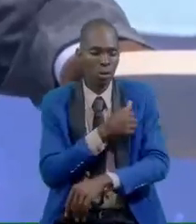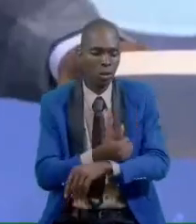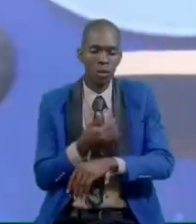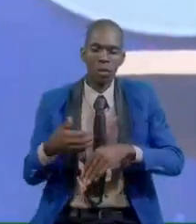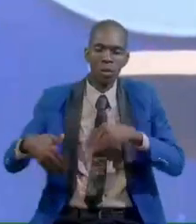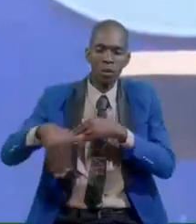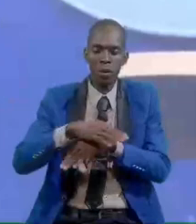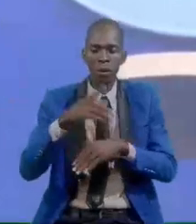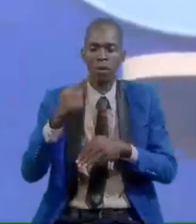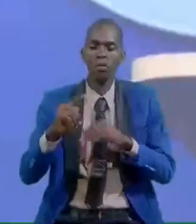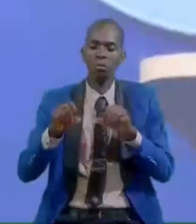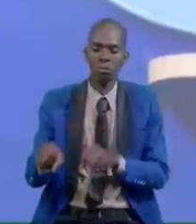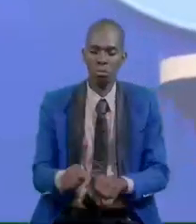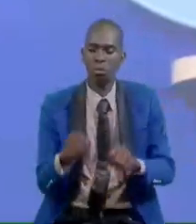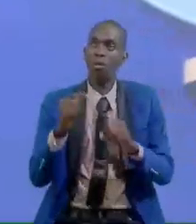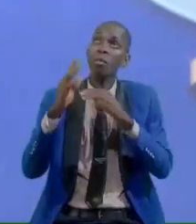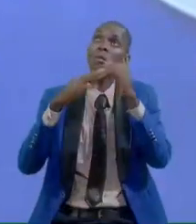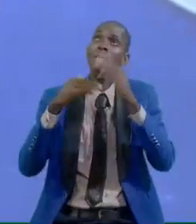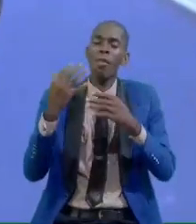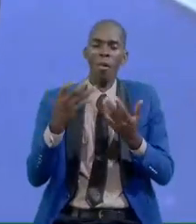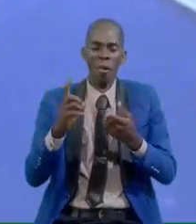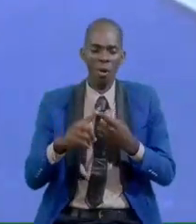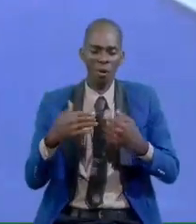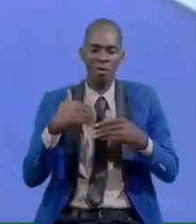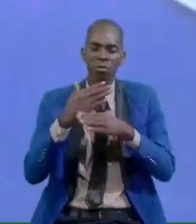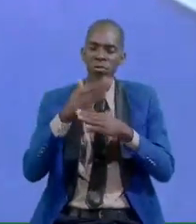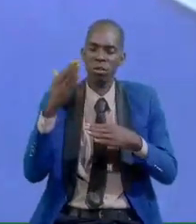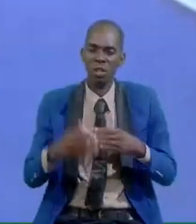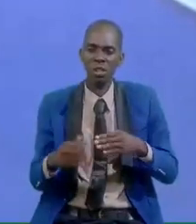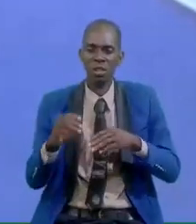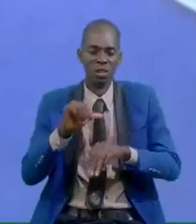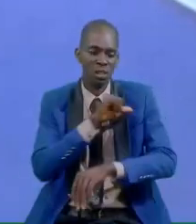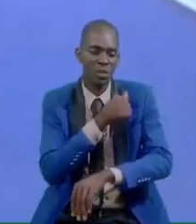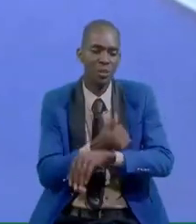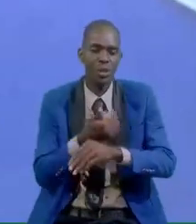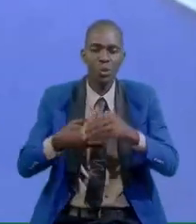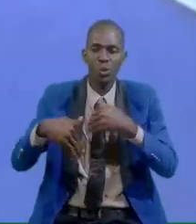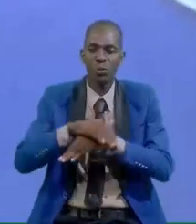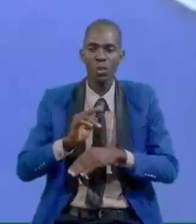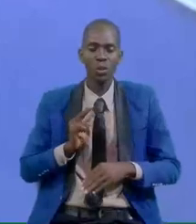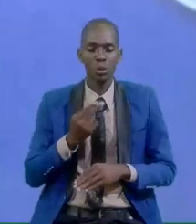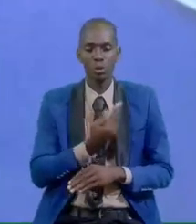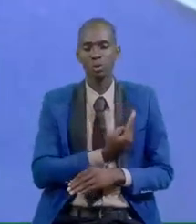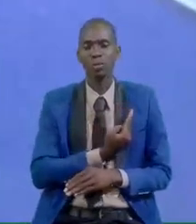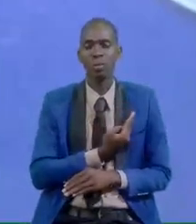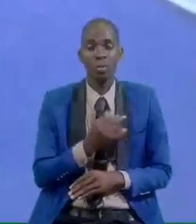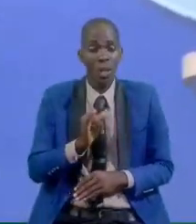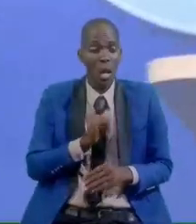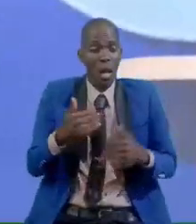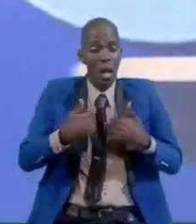l'autorité sur les bâtiments, ils veulent avoir l'autorité totale sur nous. Et j'ai un rêve, mon